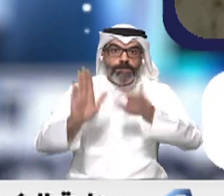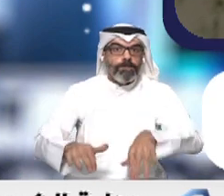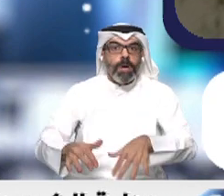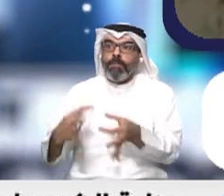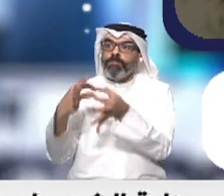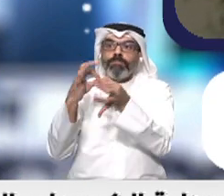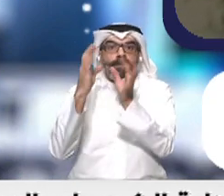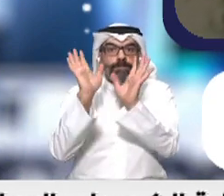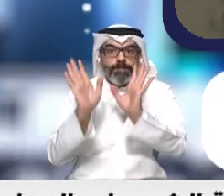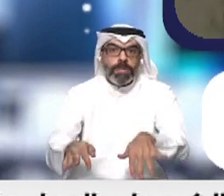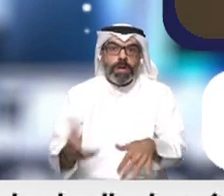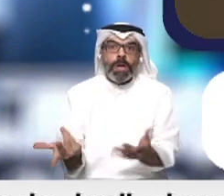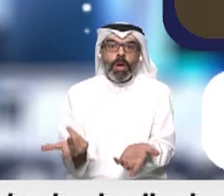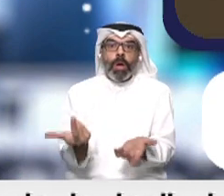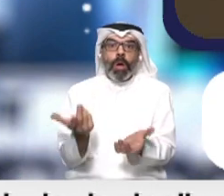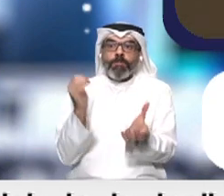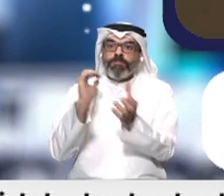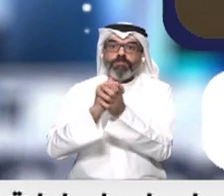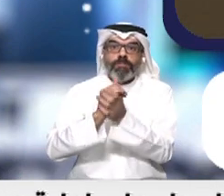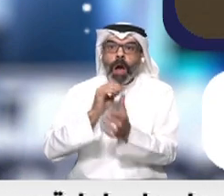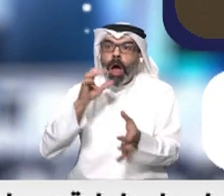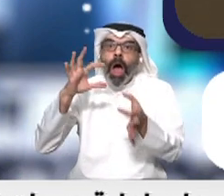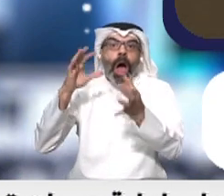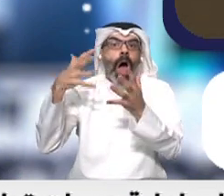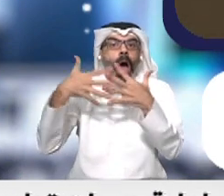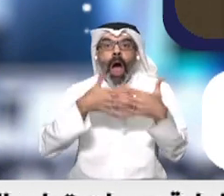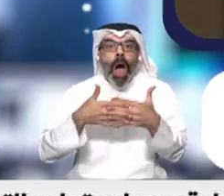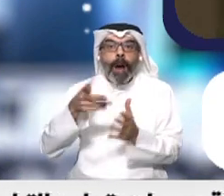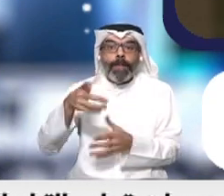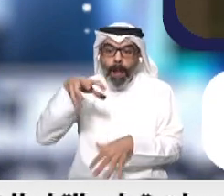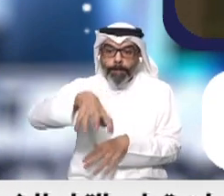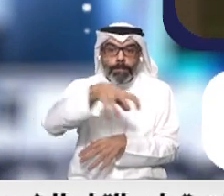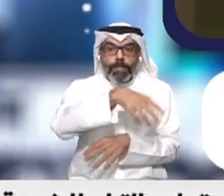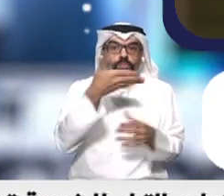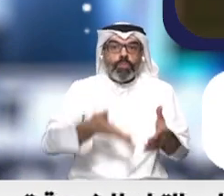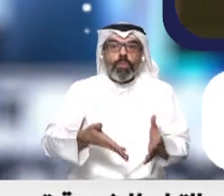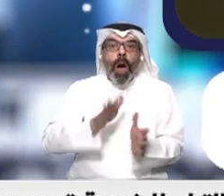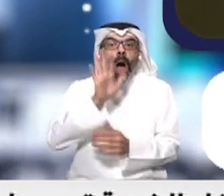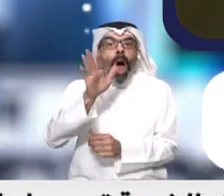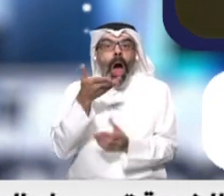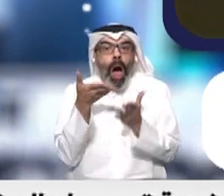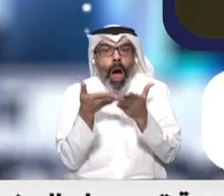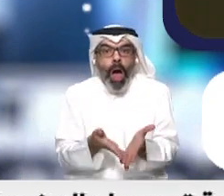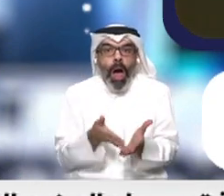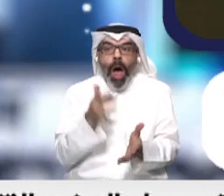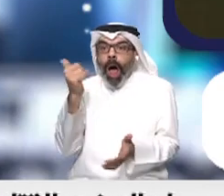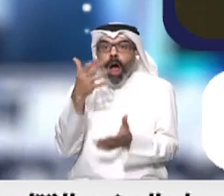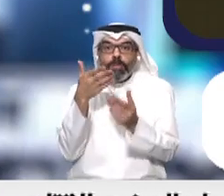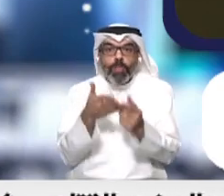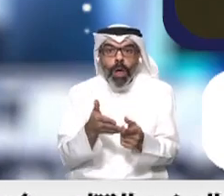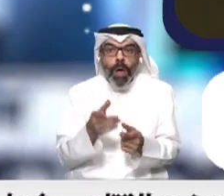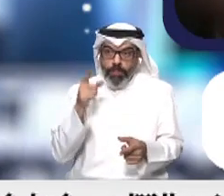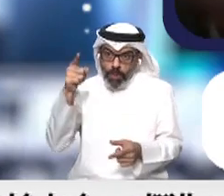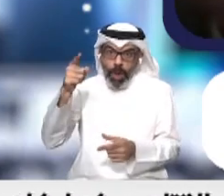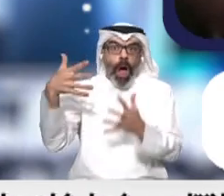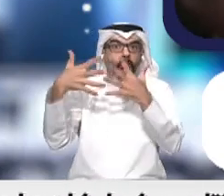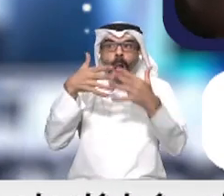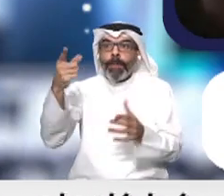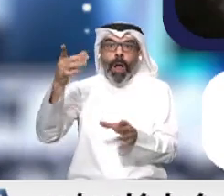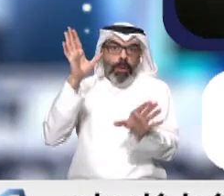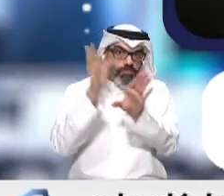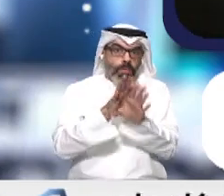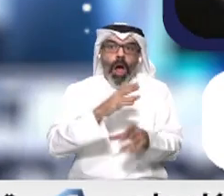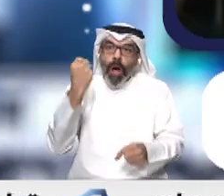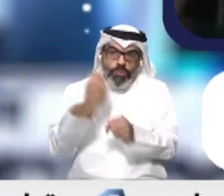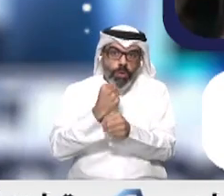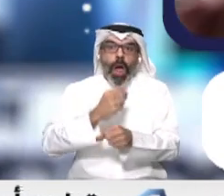على علاقات أصدقاء أمريكا في المنطقة. وهذا هو السبب الذي دفع الإدارة الأمريكية الحالية إلى